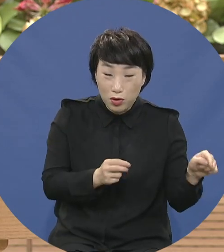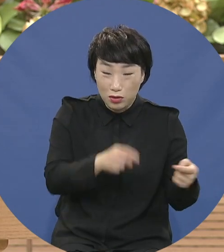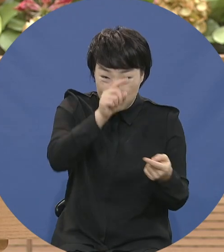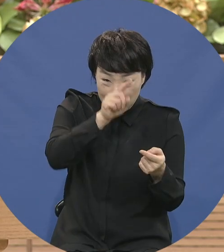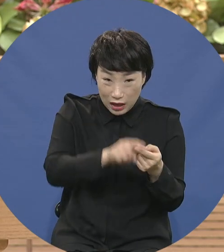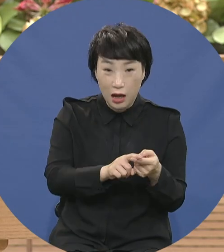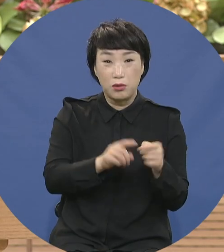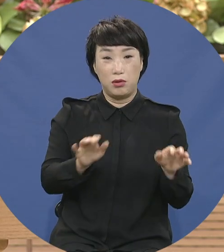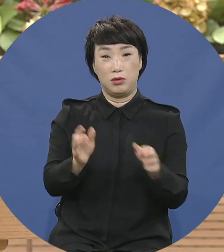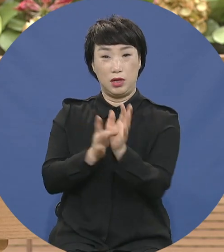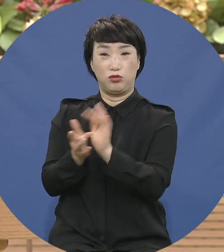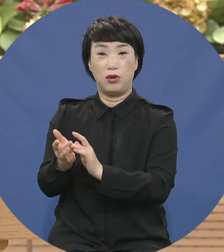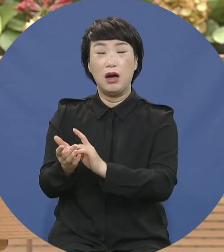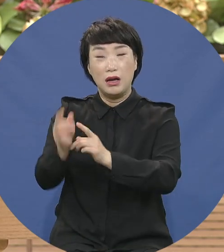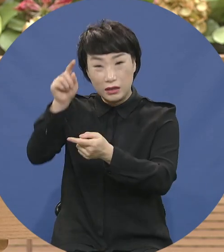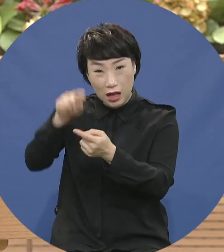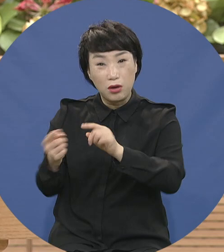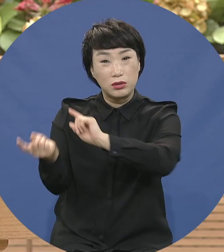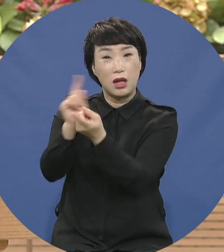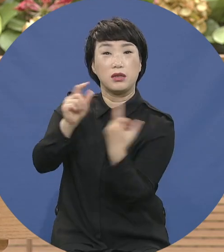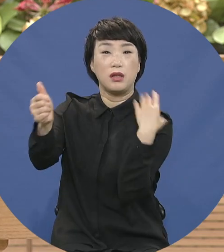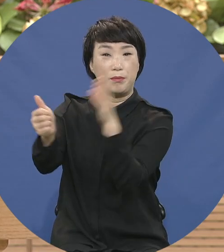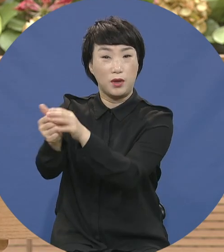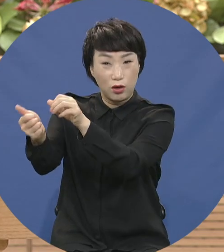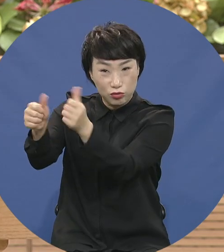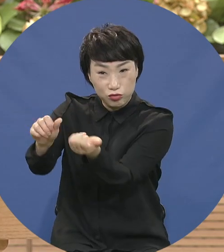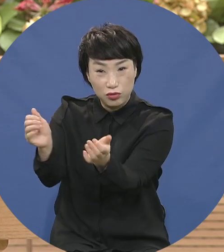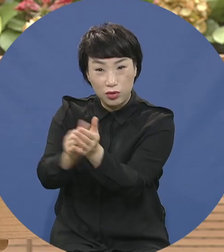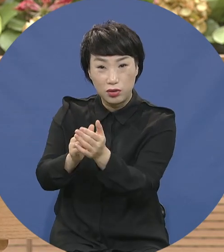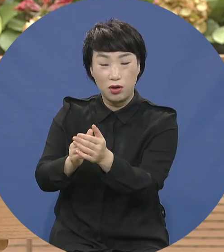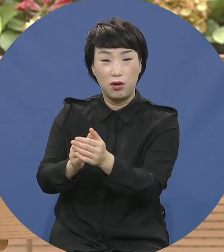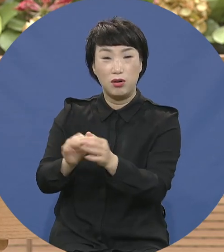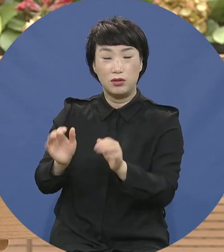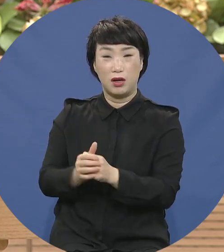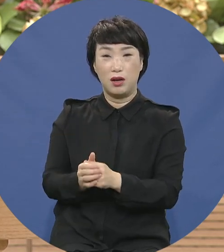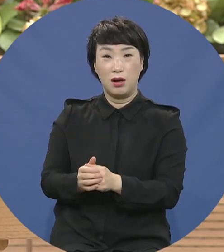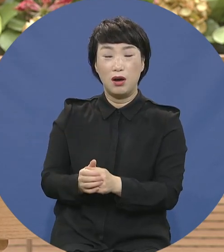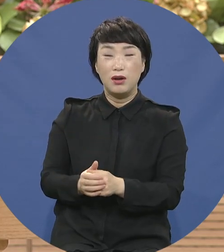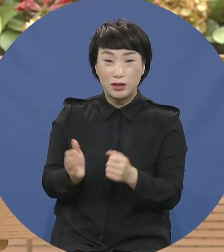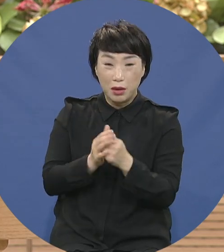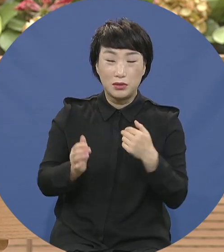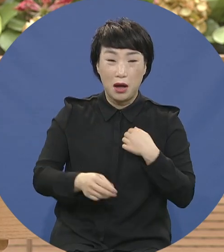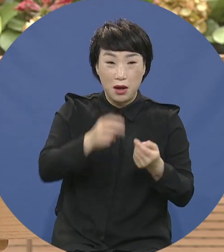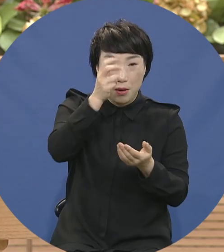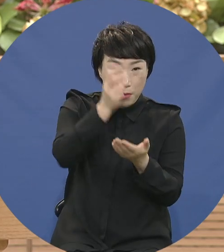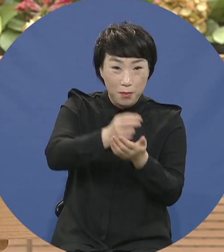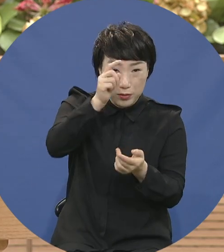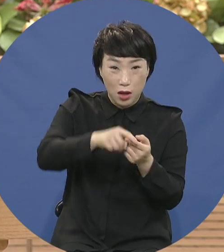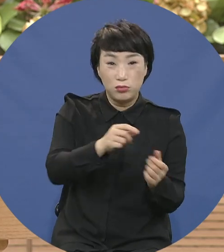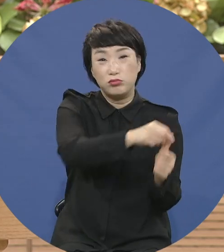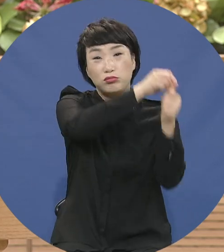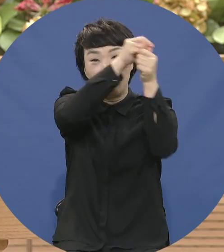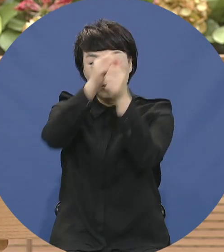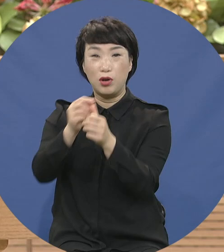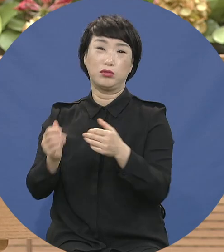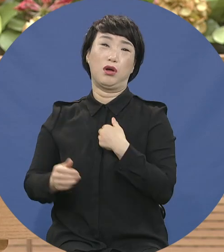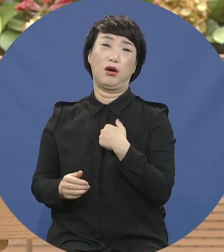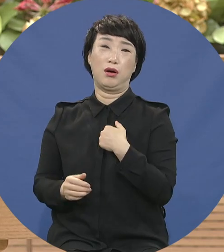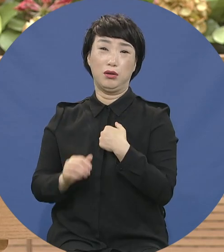그대로 법대로 죽으시고, 법대로 그가 죽으셔서 나는 법대로 살아나게 됐다 이 말입니다.